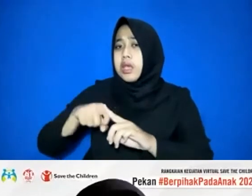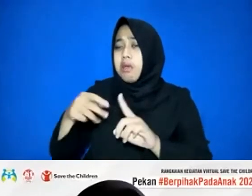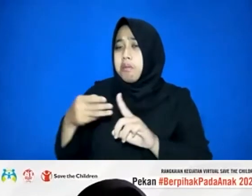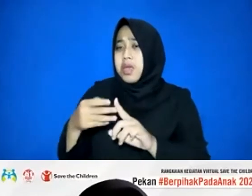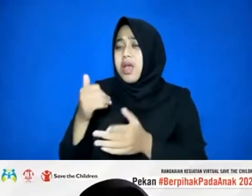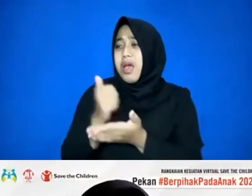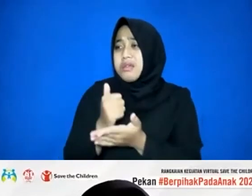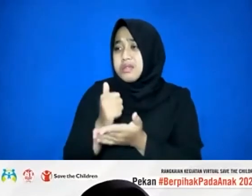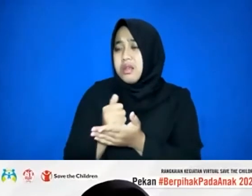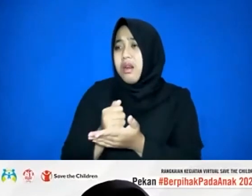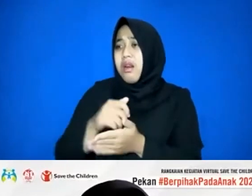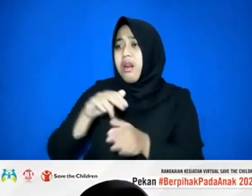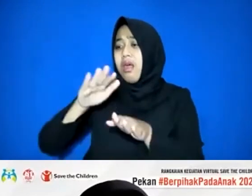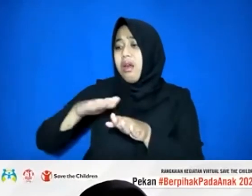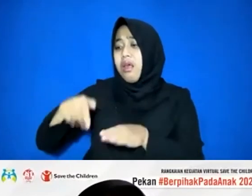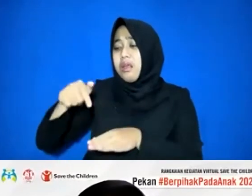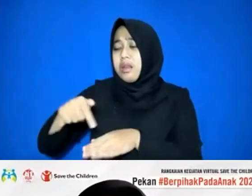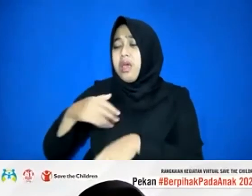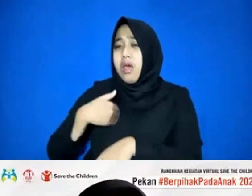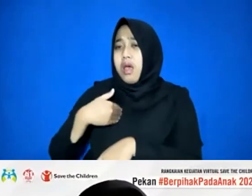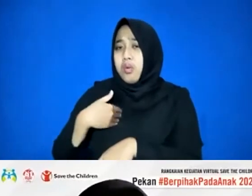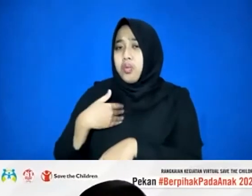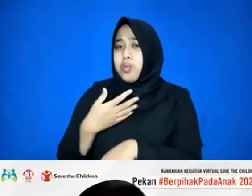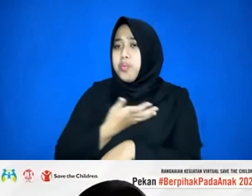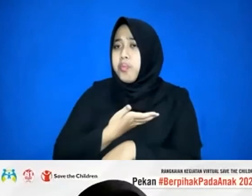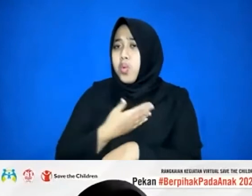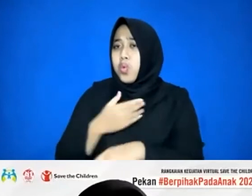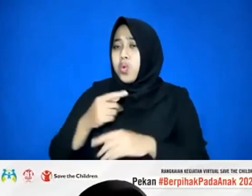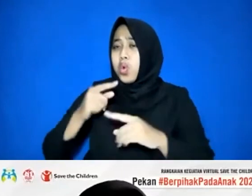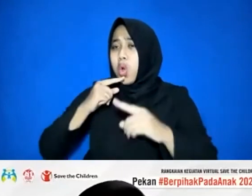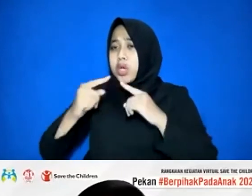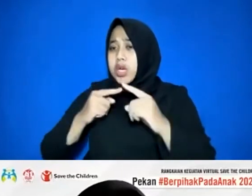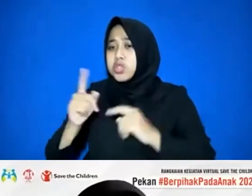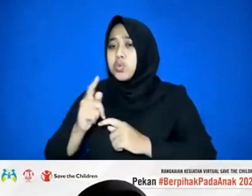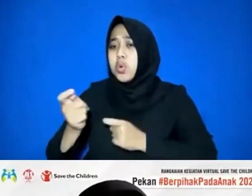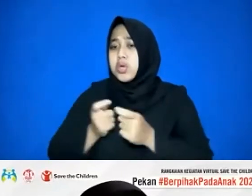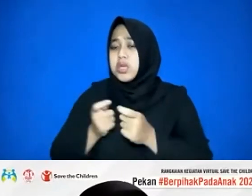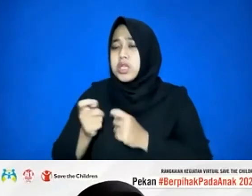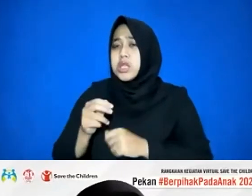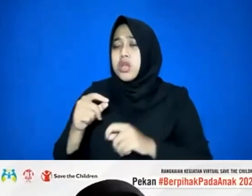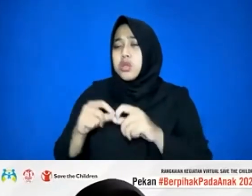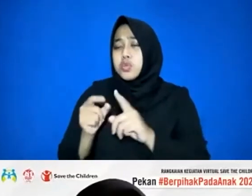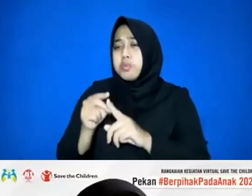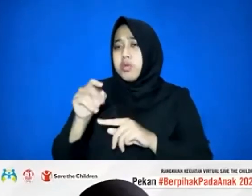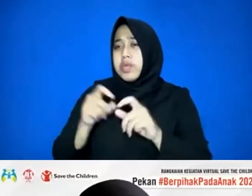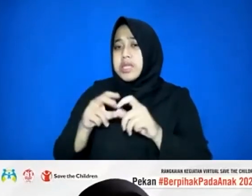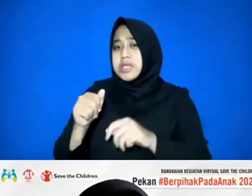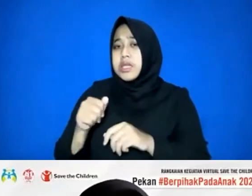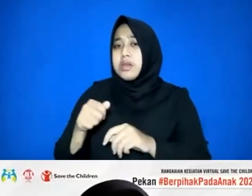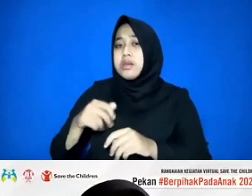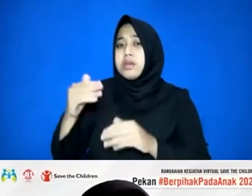anak, maka nanti aku akan berkoordinasi dengan supervisor yang di tingkat